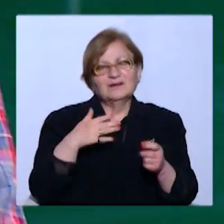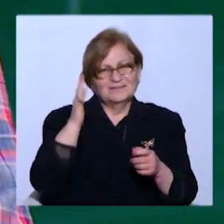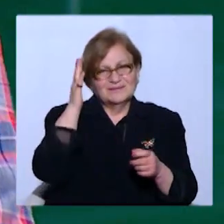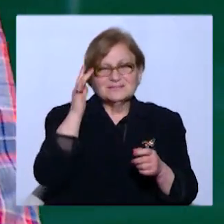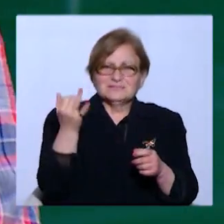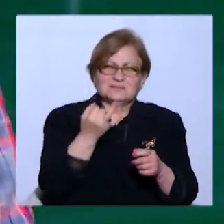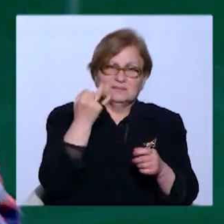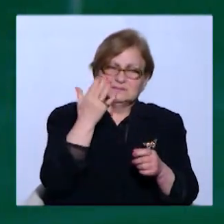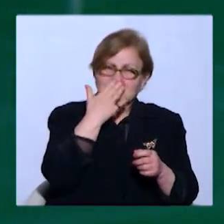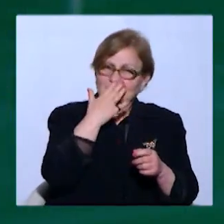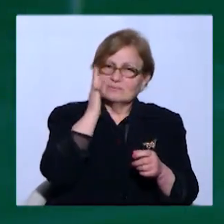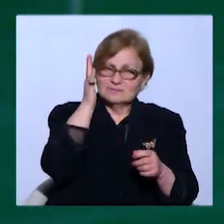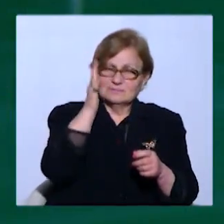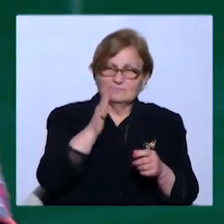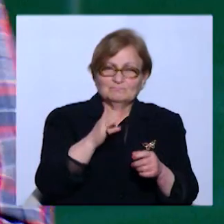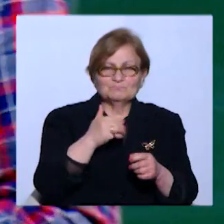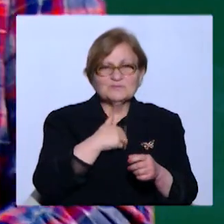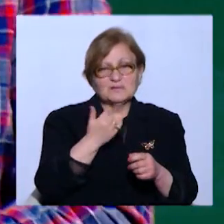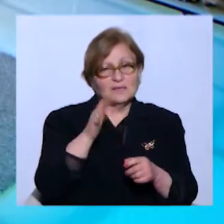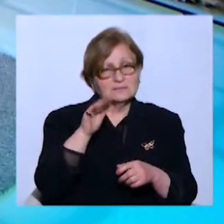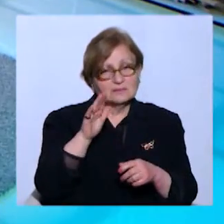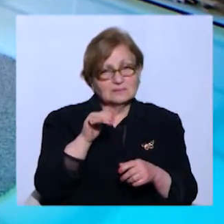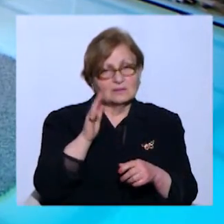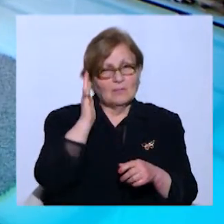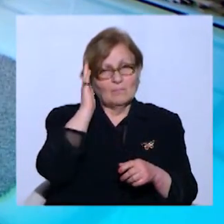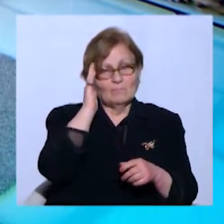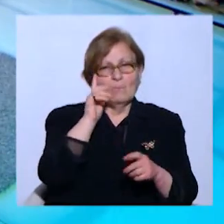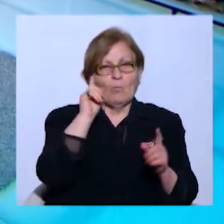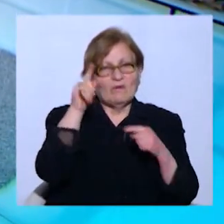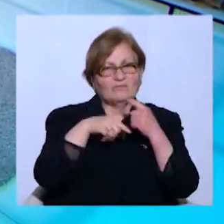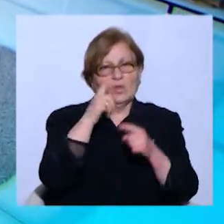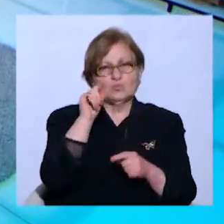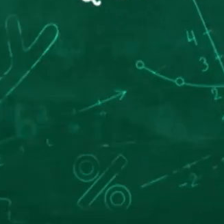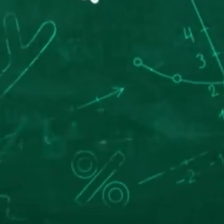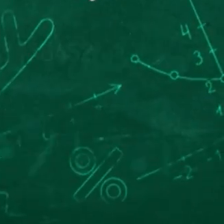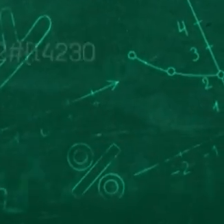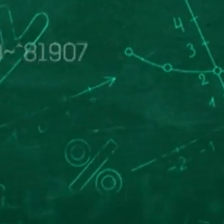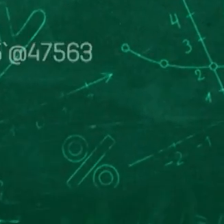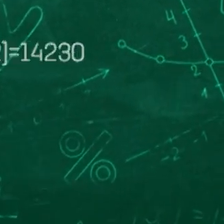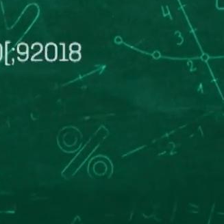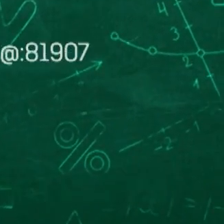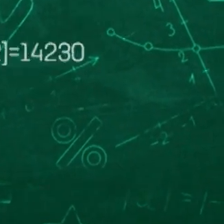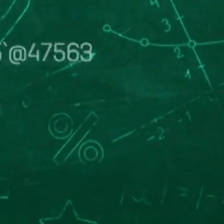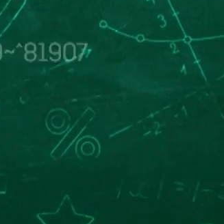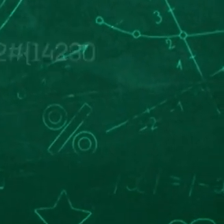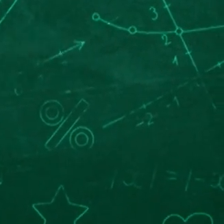მე მგონი წინ. მინდა დაგემშვიდობოთ. მომავალ ორშაბათამდე.